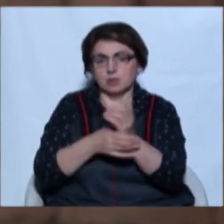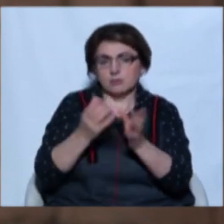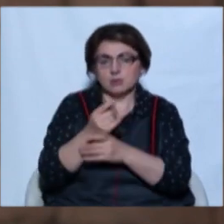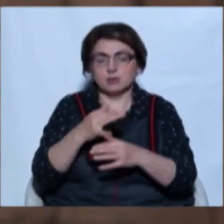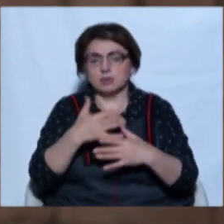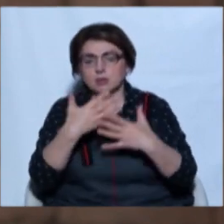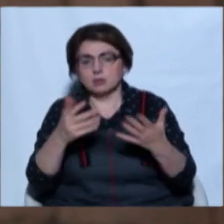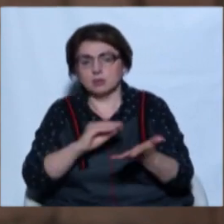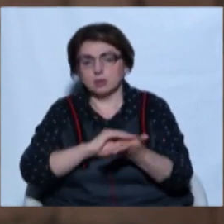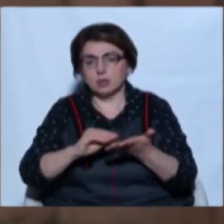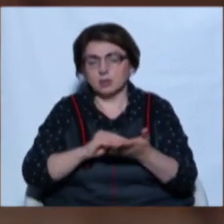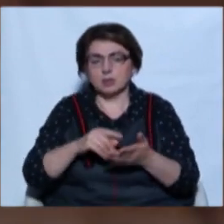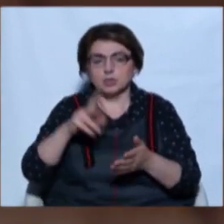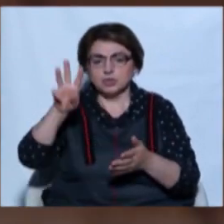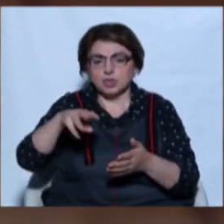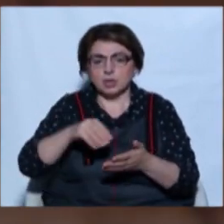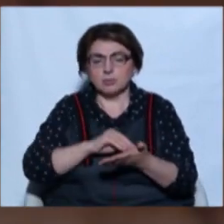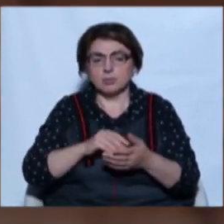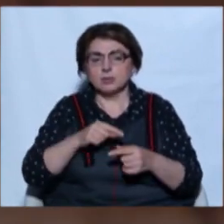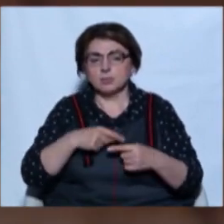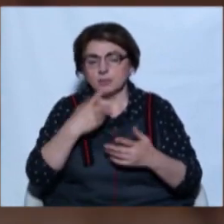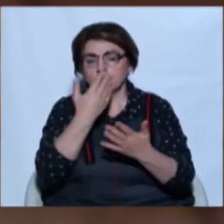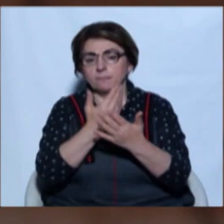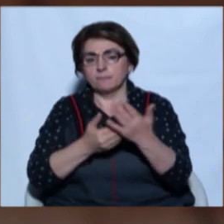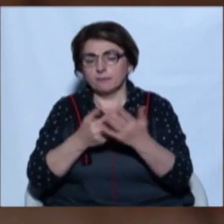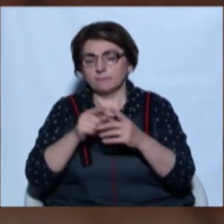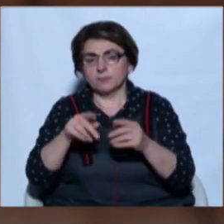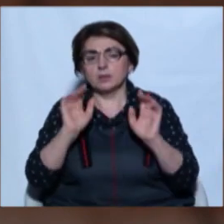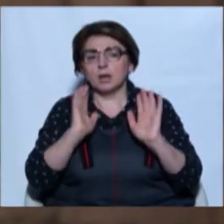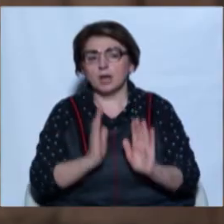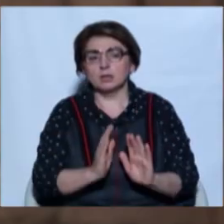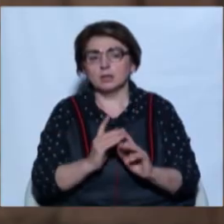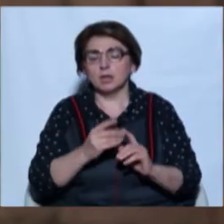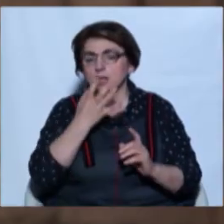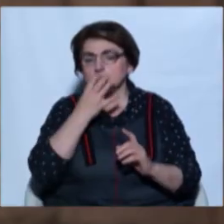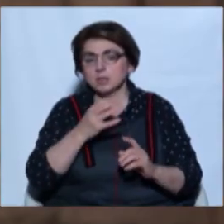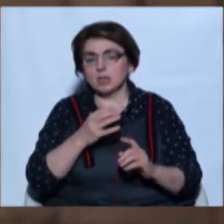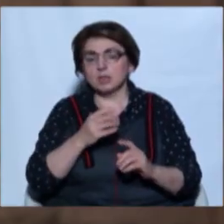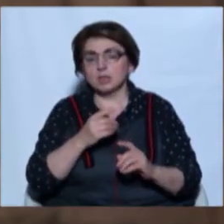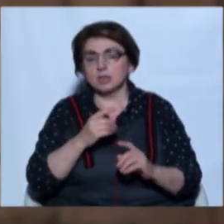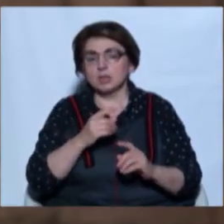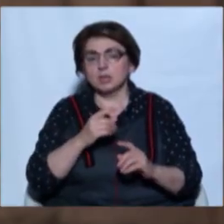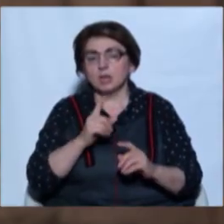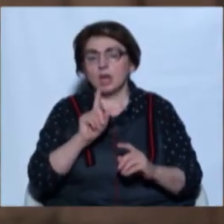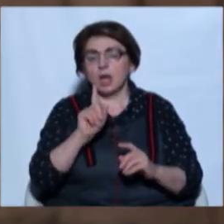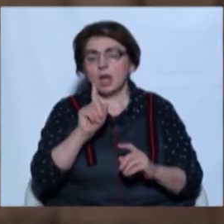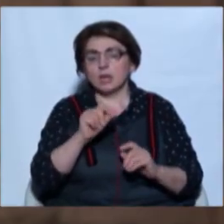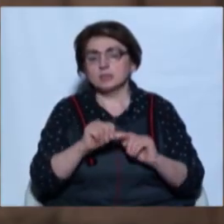დამცავი ორდენების გამოწერა. მოსახლეობისთვის კონსულტაციის გაწევის მიზნით არსებობს ცხელი ხაზი